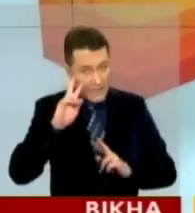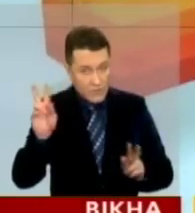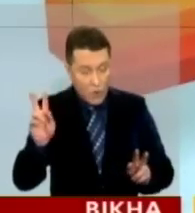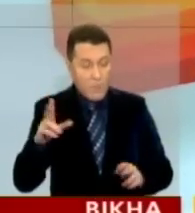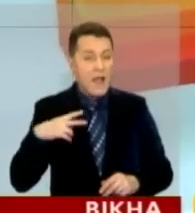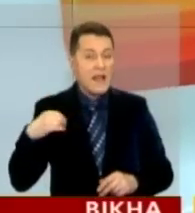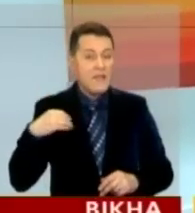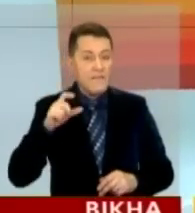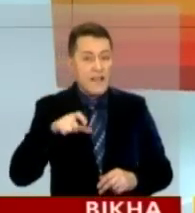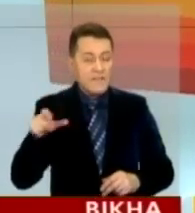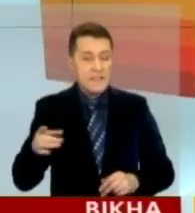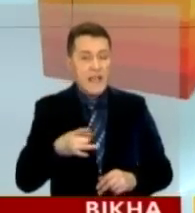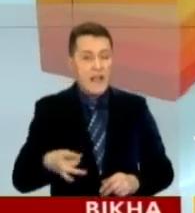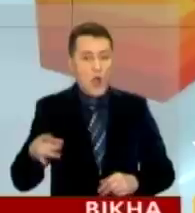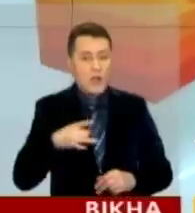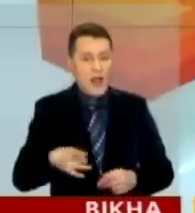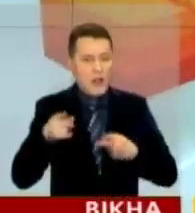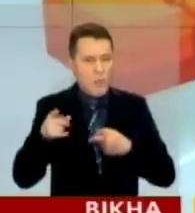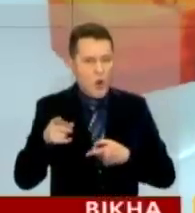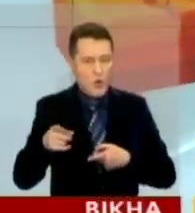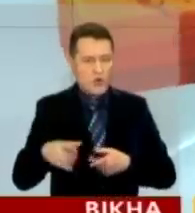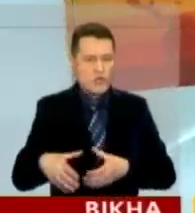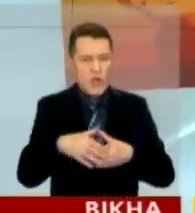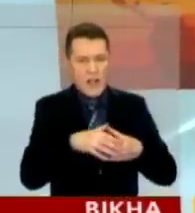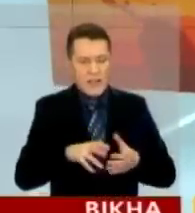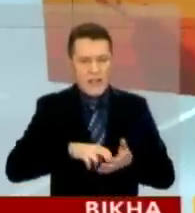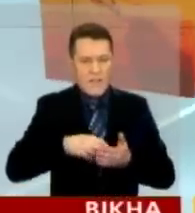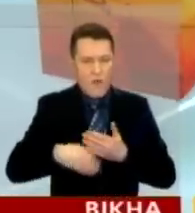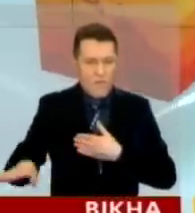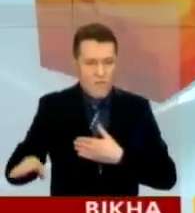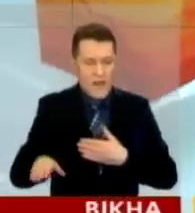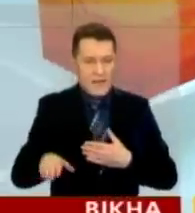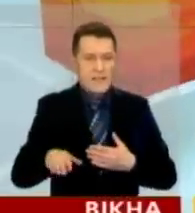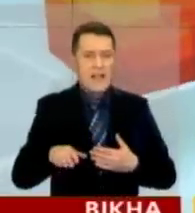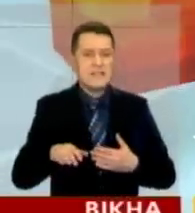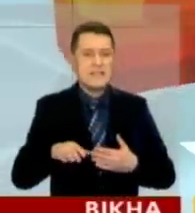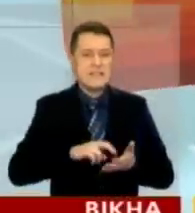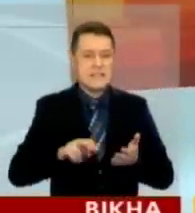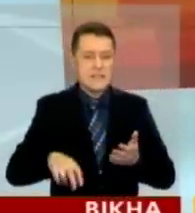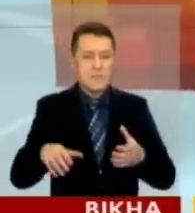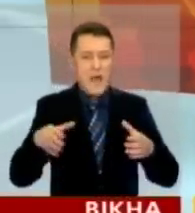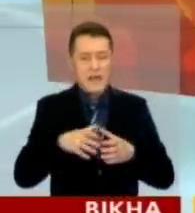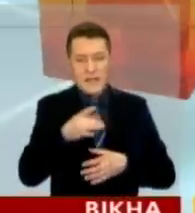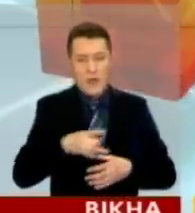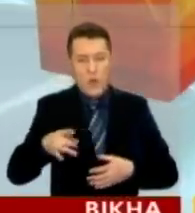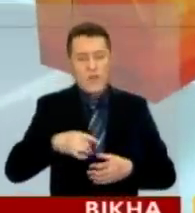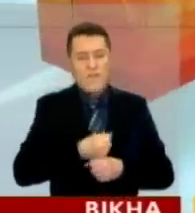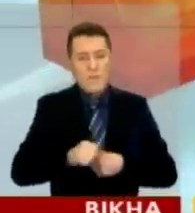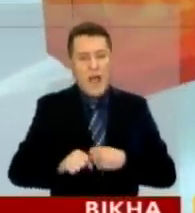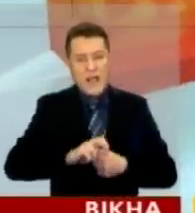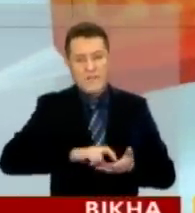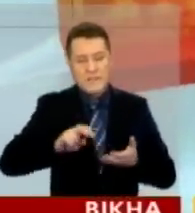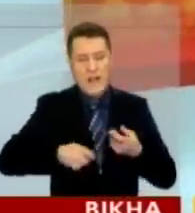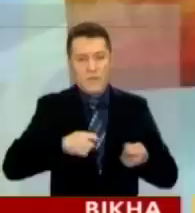Львівські регіонали погрожують колективно вийти з партії регіонів. Вони вимагають відставки уряду та позачергових виборів